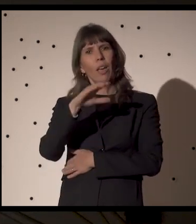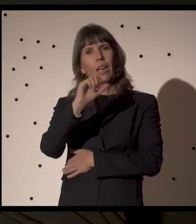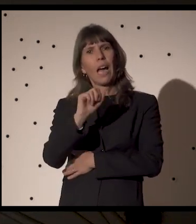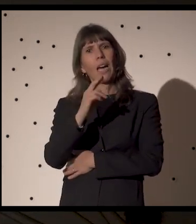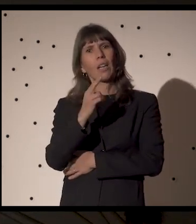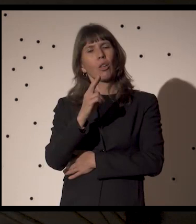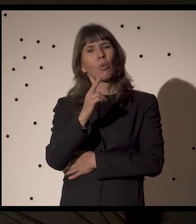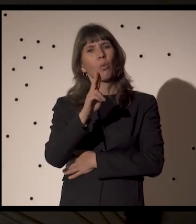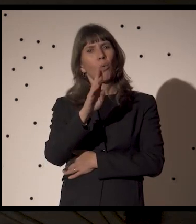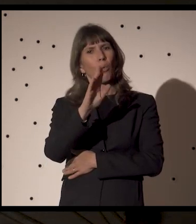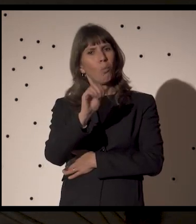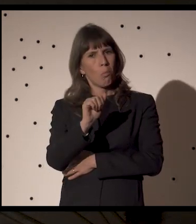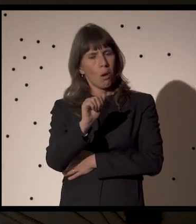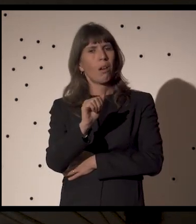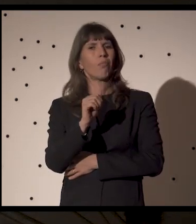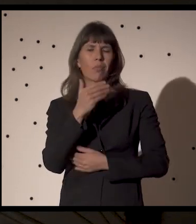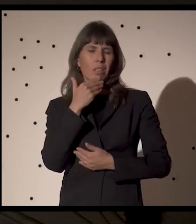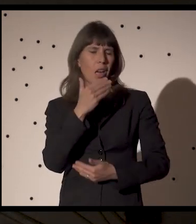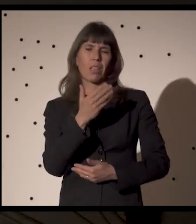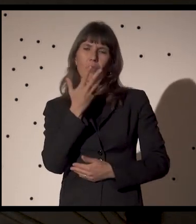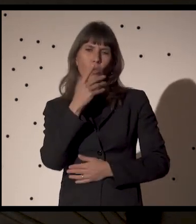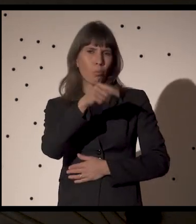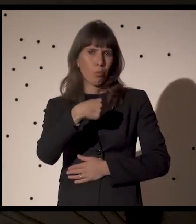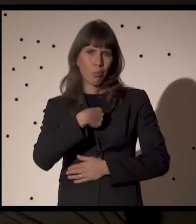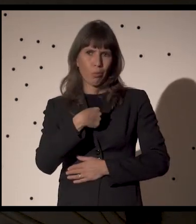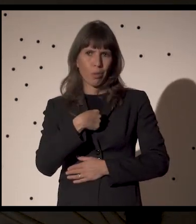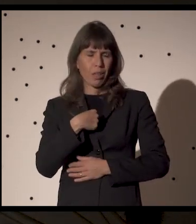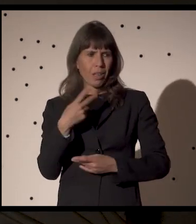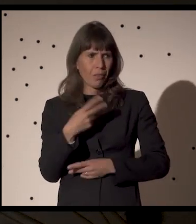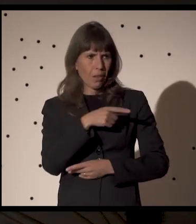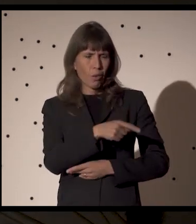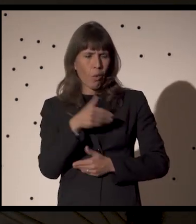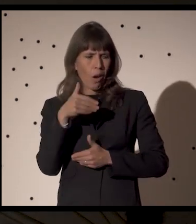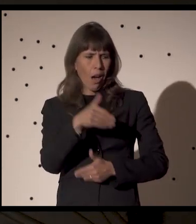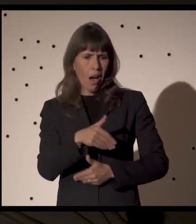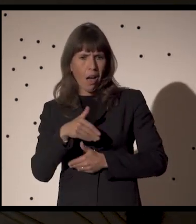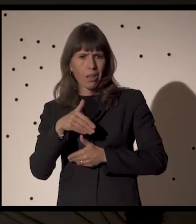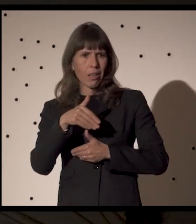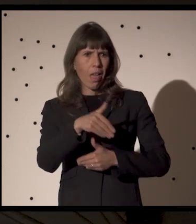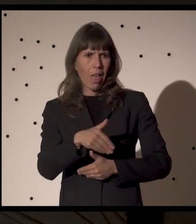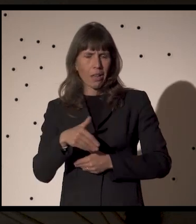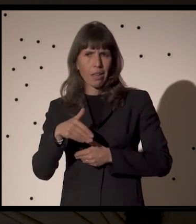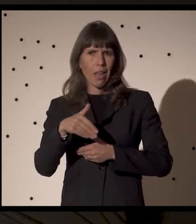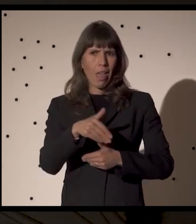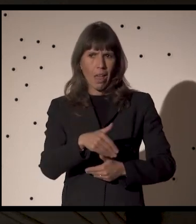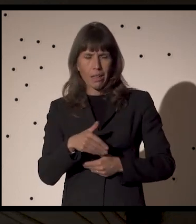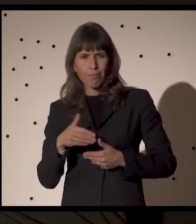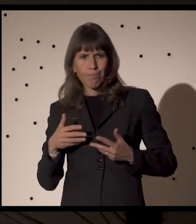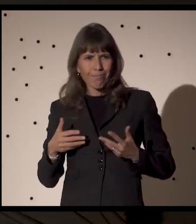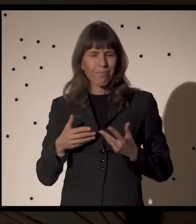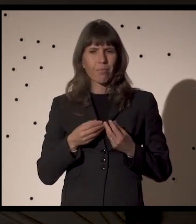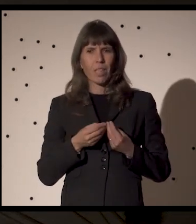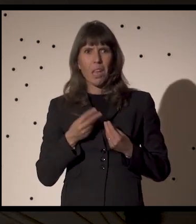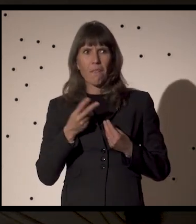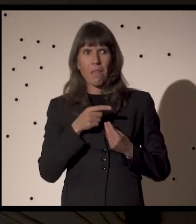anni con Salvatore ci sono stati dei momenti in cui il timoniera particolarmente importante perché i marosi erano un po'